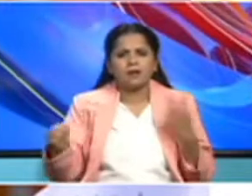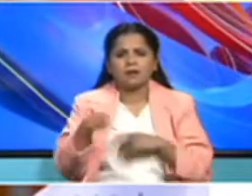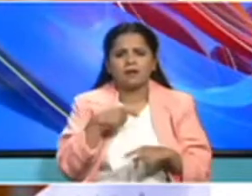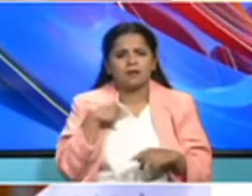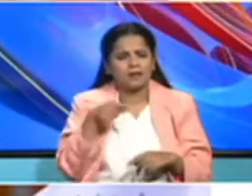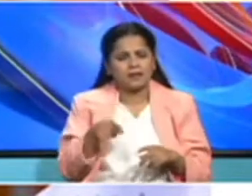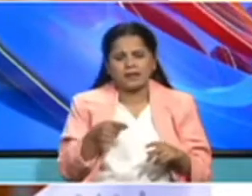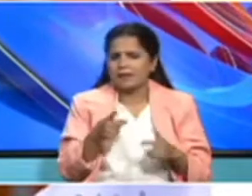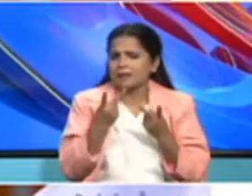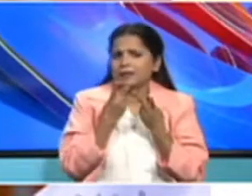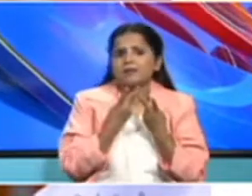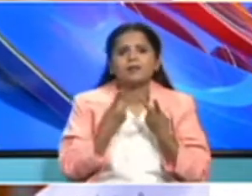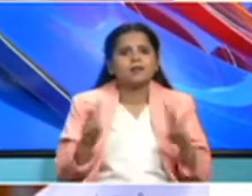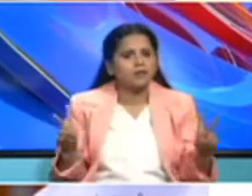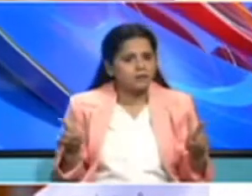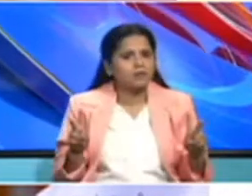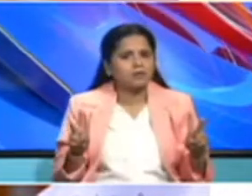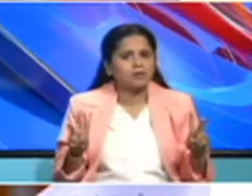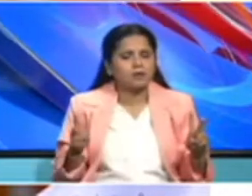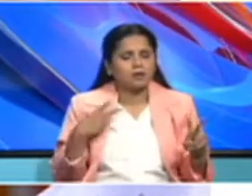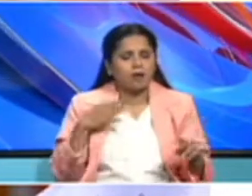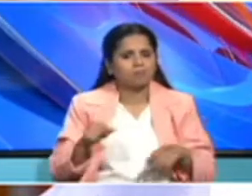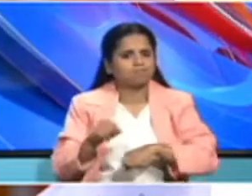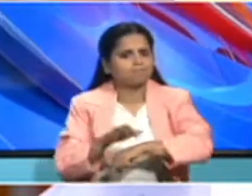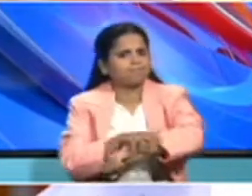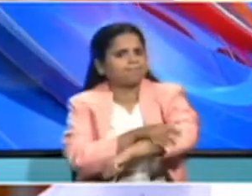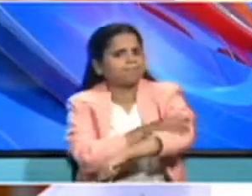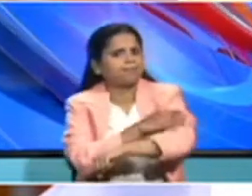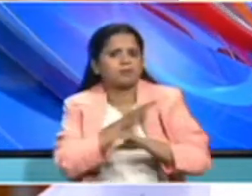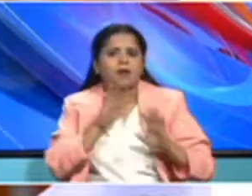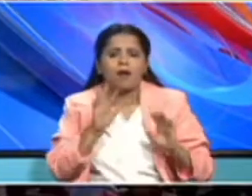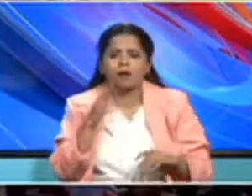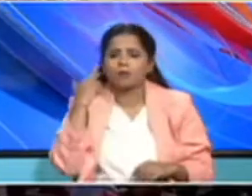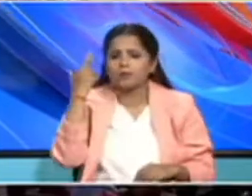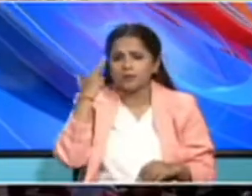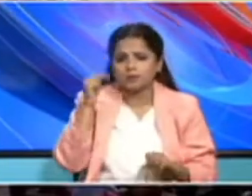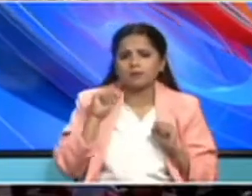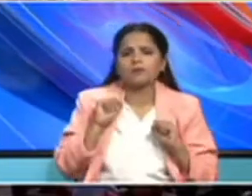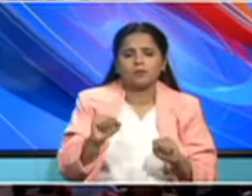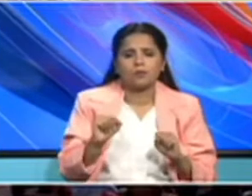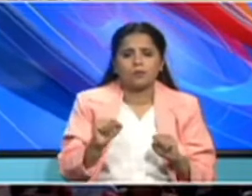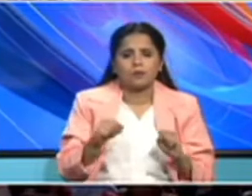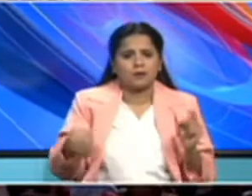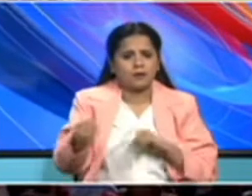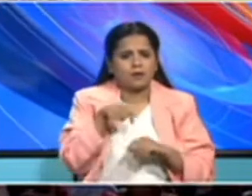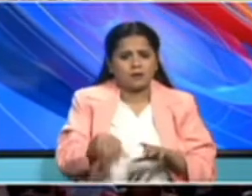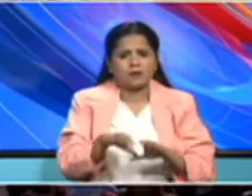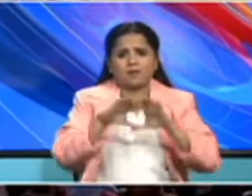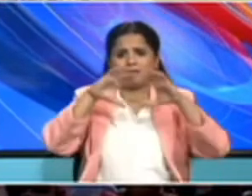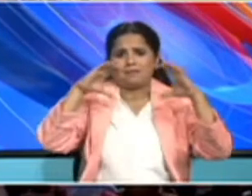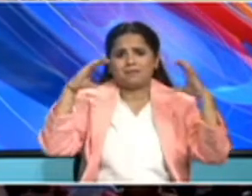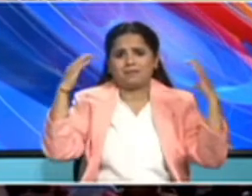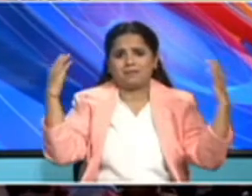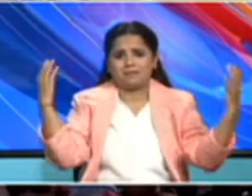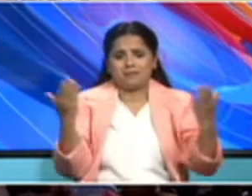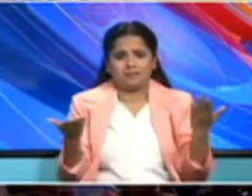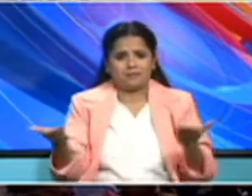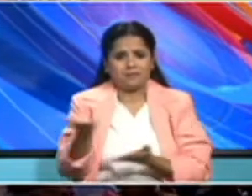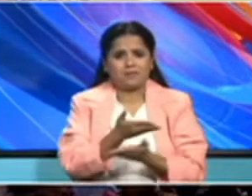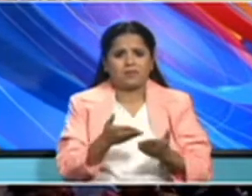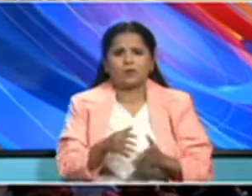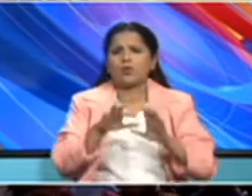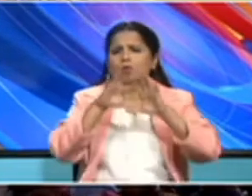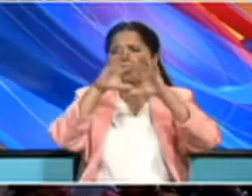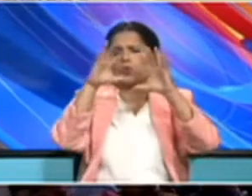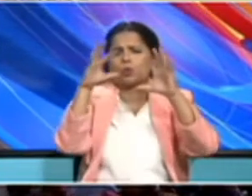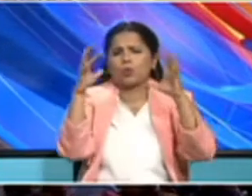एक अलग प्रेरणा का कारण है। ये स्टेडियम तो दुनिया